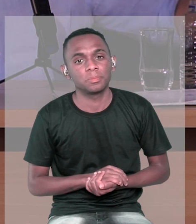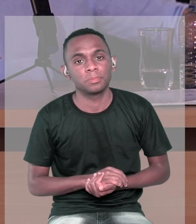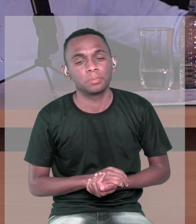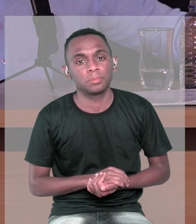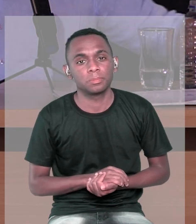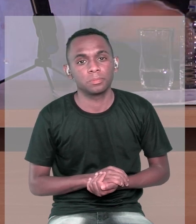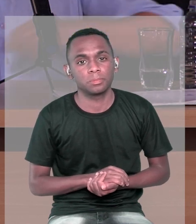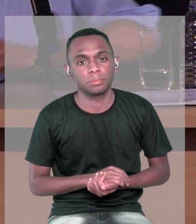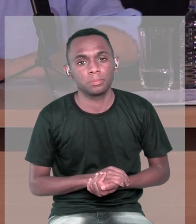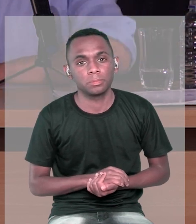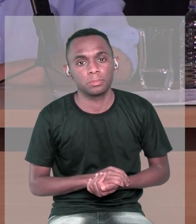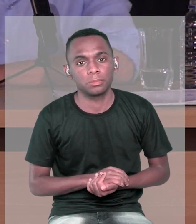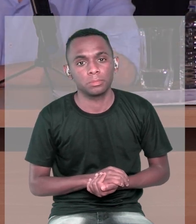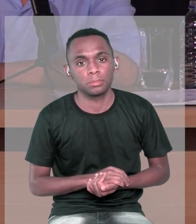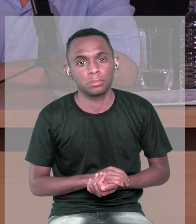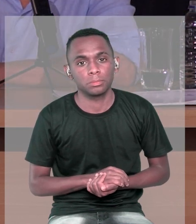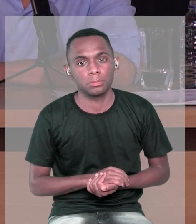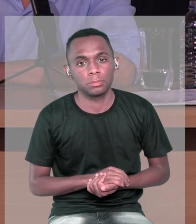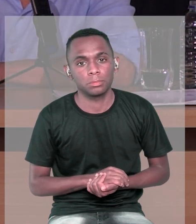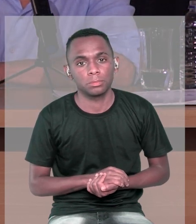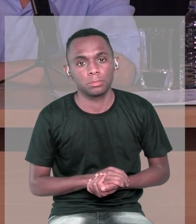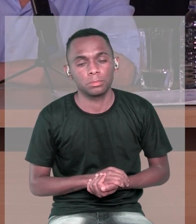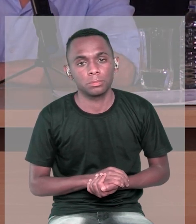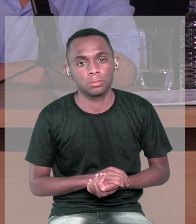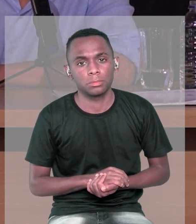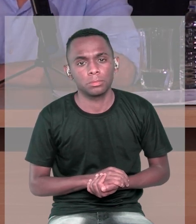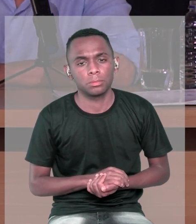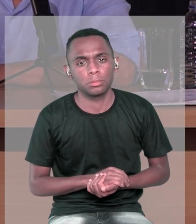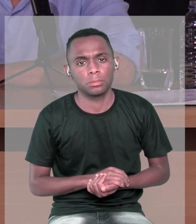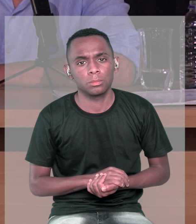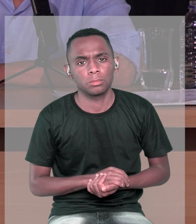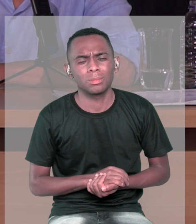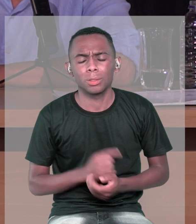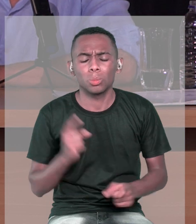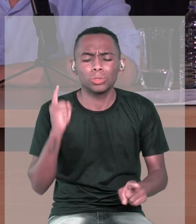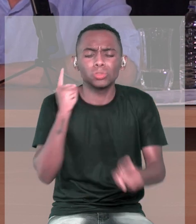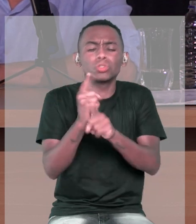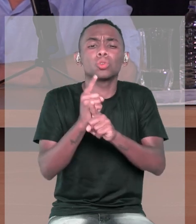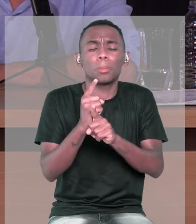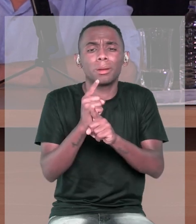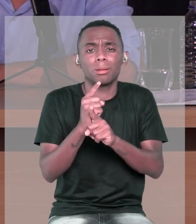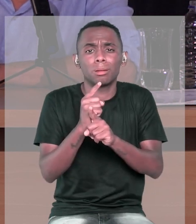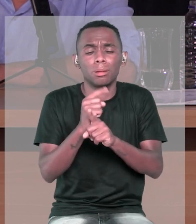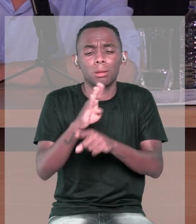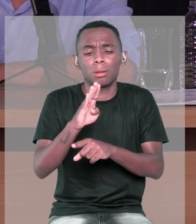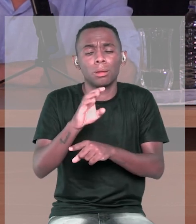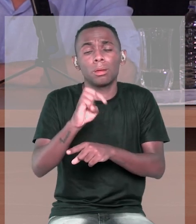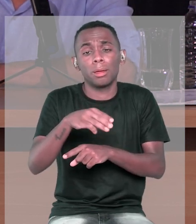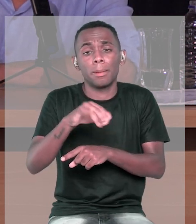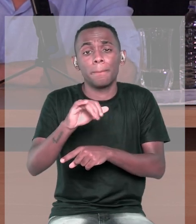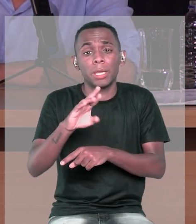C'est quoi la découverte du microbiote? O que é a descoberta da microbiota? Ce qu'on appelle